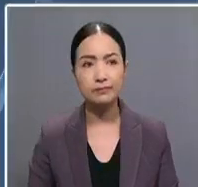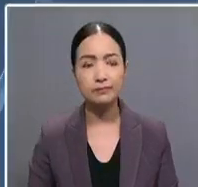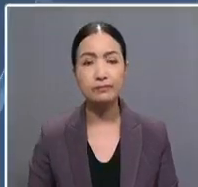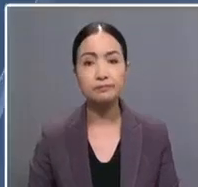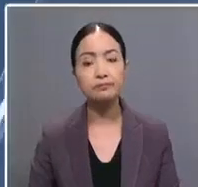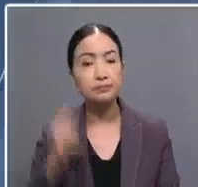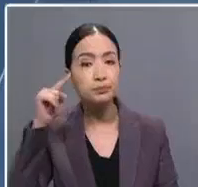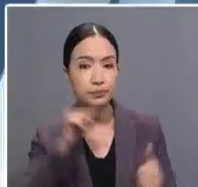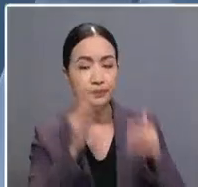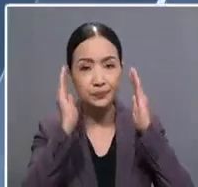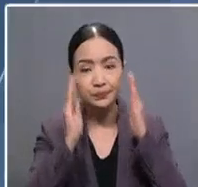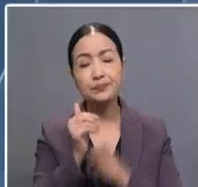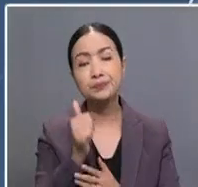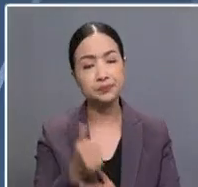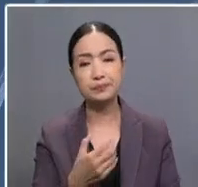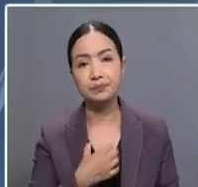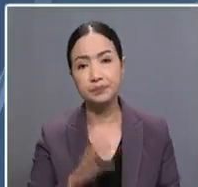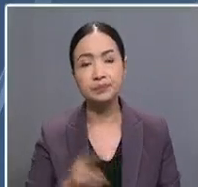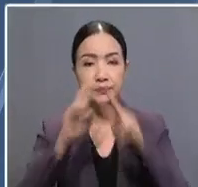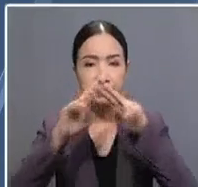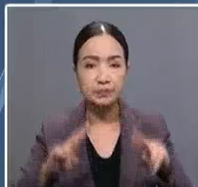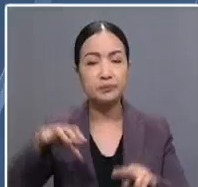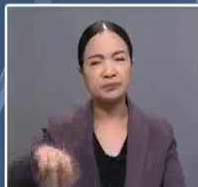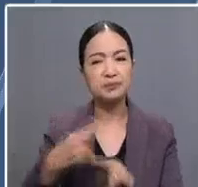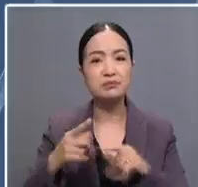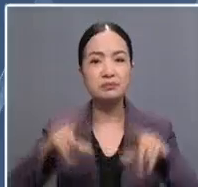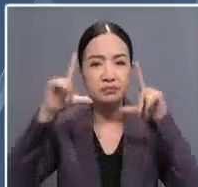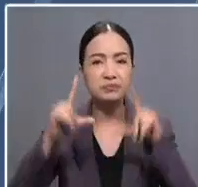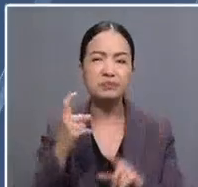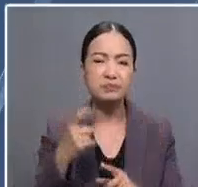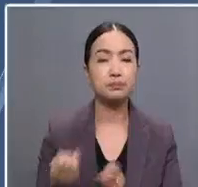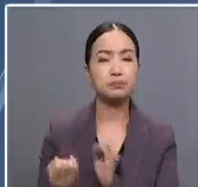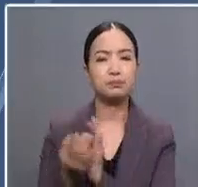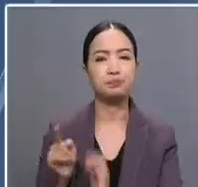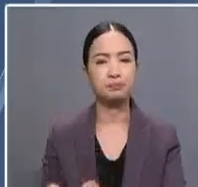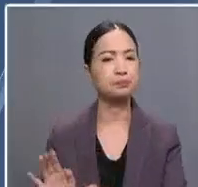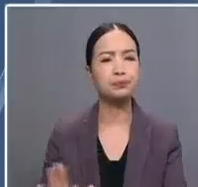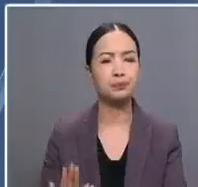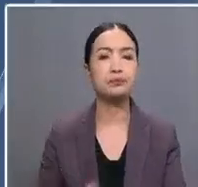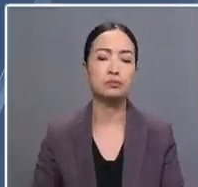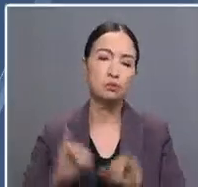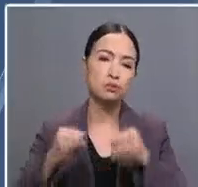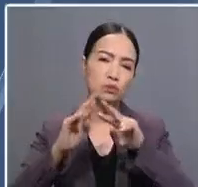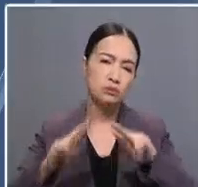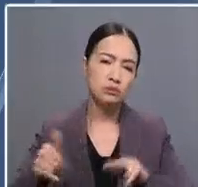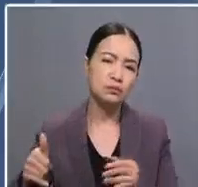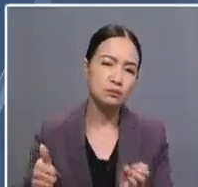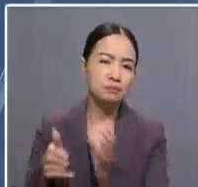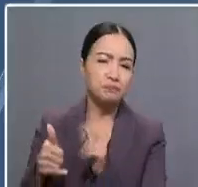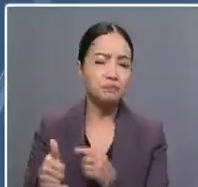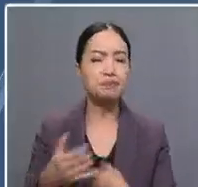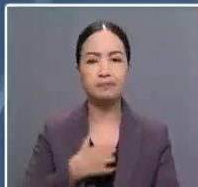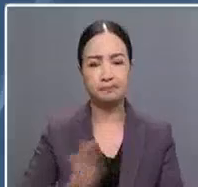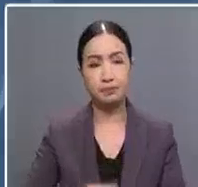นาดีนะพูดถึงก็ไม่อยากจะให้มันมีผลกระทบกับแม่ค้าหรือว่าเจ้าของร้านมากกว่านี้เพราะว่า